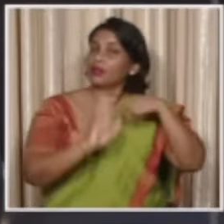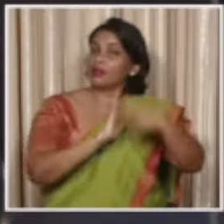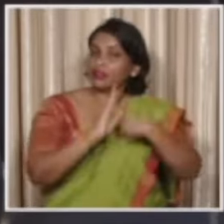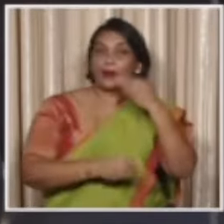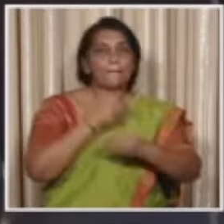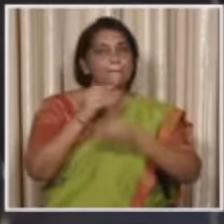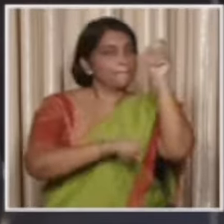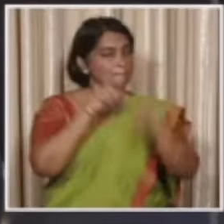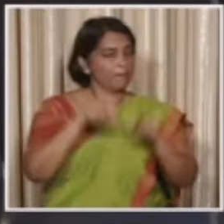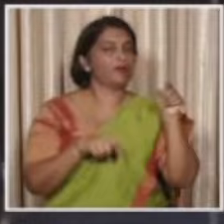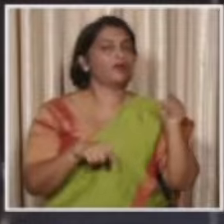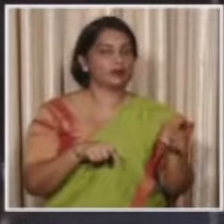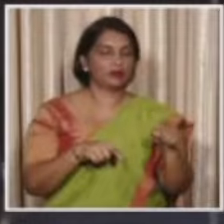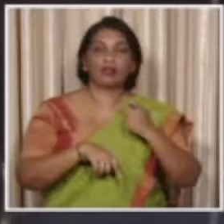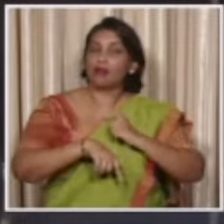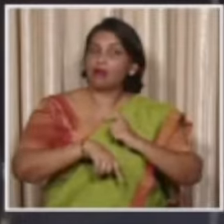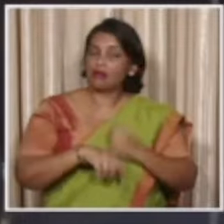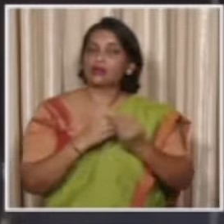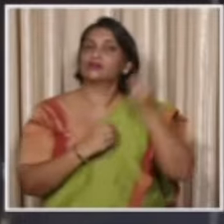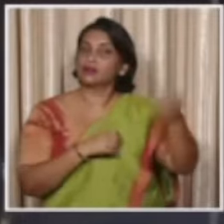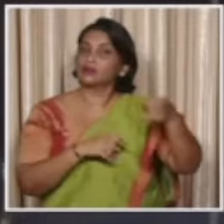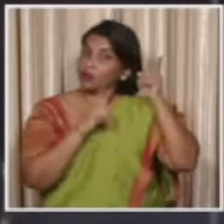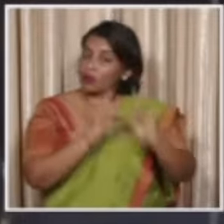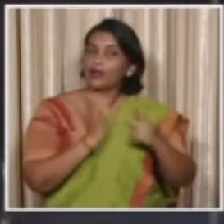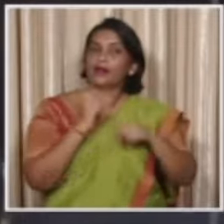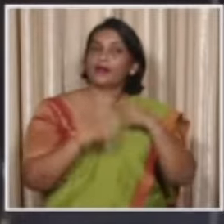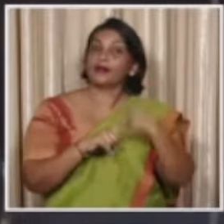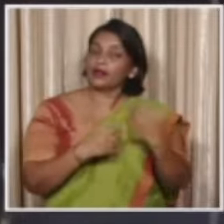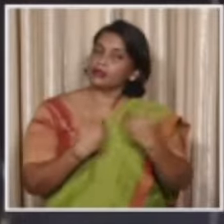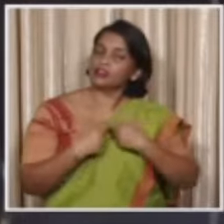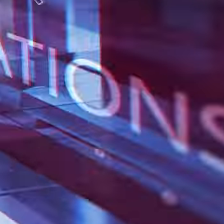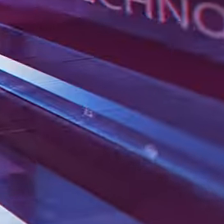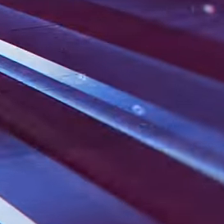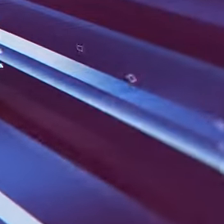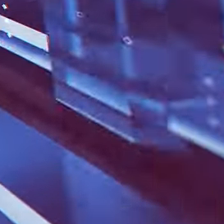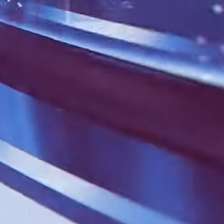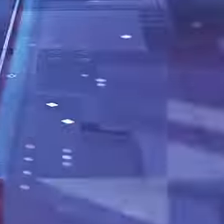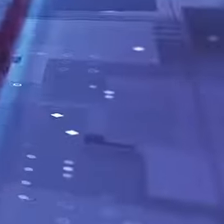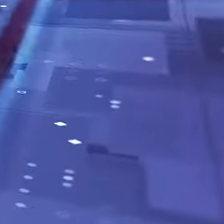ව්‍යවසායකයොන්ට ඒ අවස්ථාව දෙනවා ඒ බදු අපි වෙනස් කරනවා